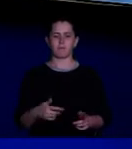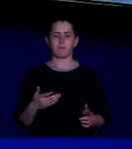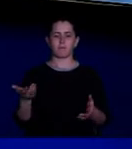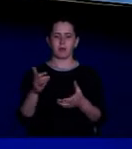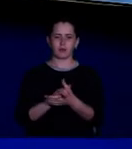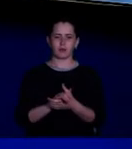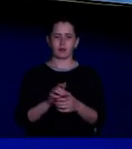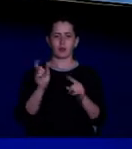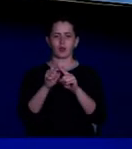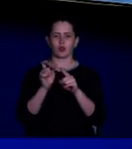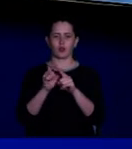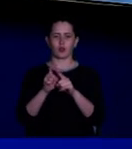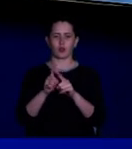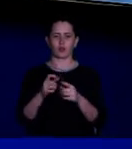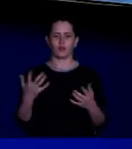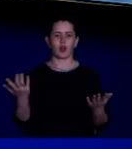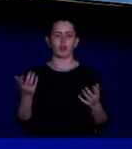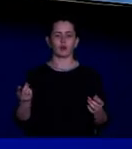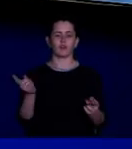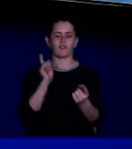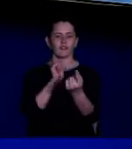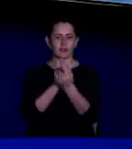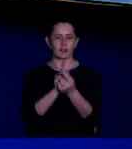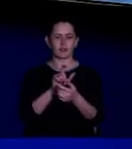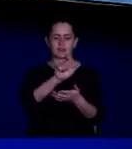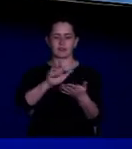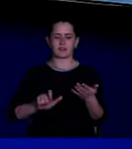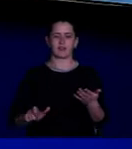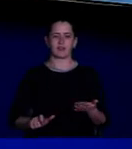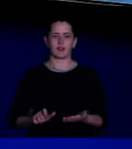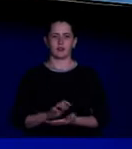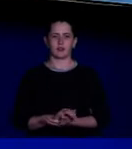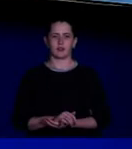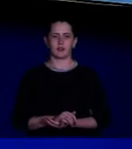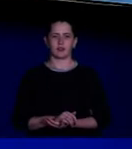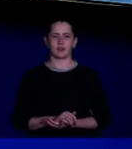Познакомимся со словами, которые встретятся в стихотворении.